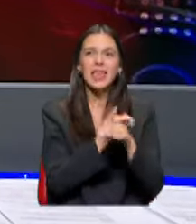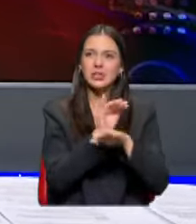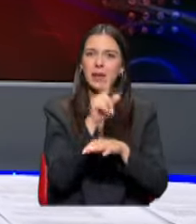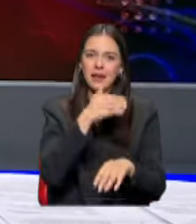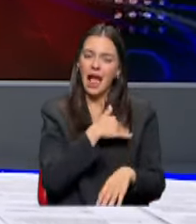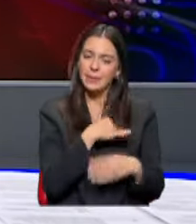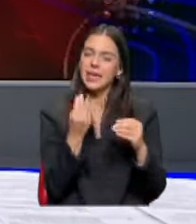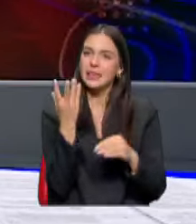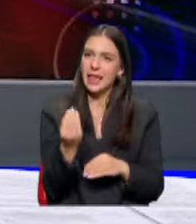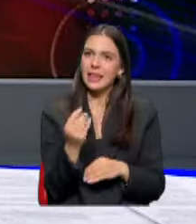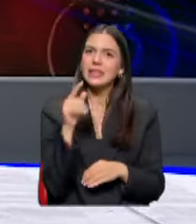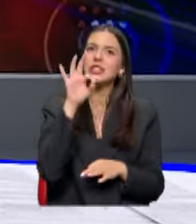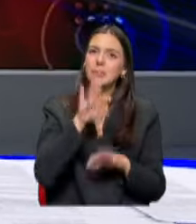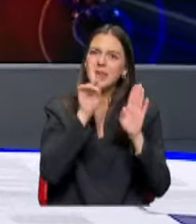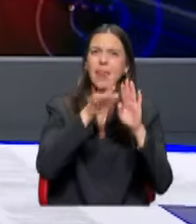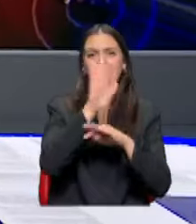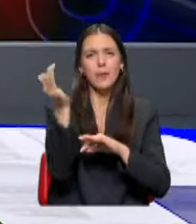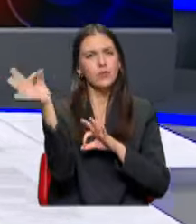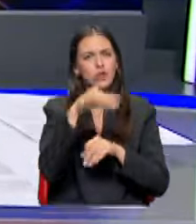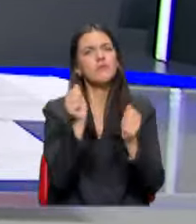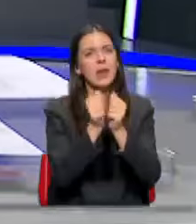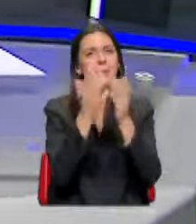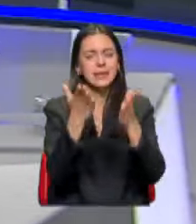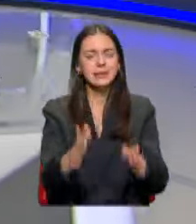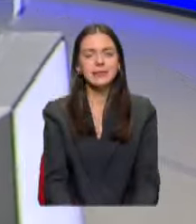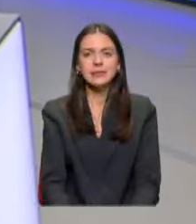de iyi gelir. Şimdi bir reklama gidelim. Dönüşte beraberiz.